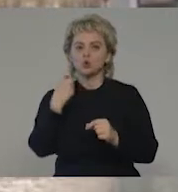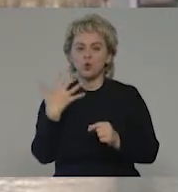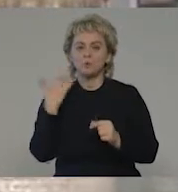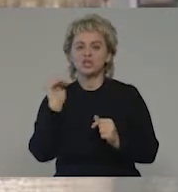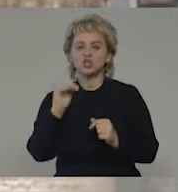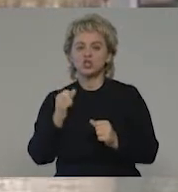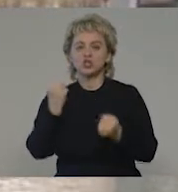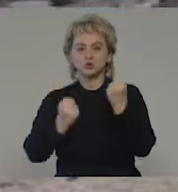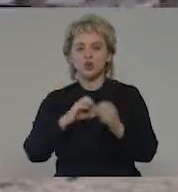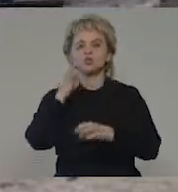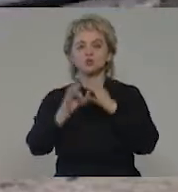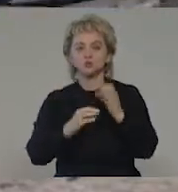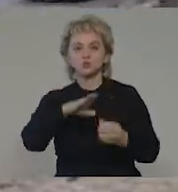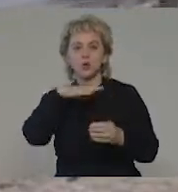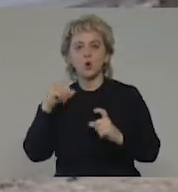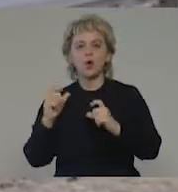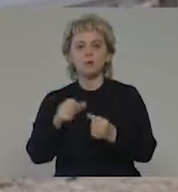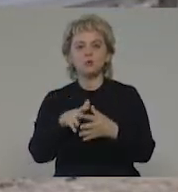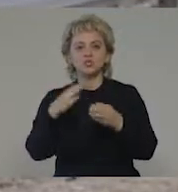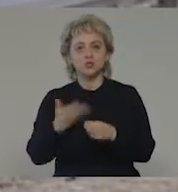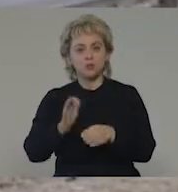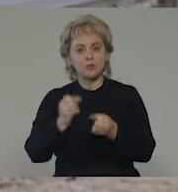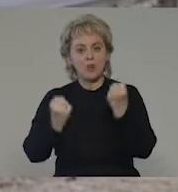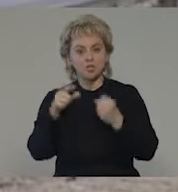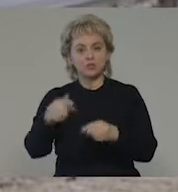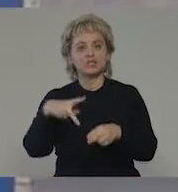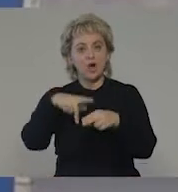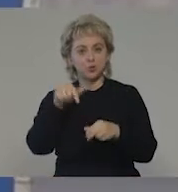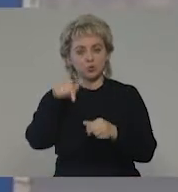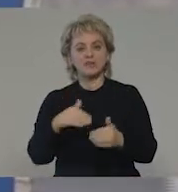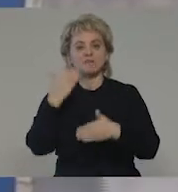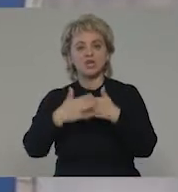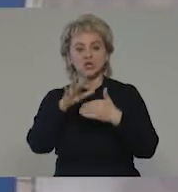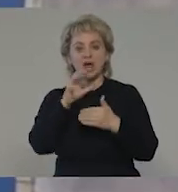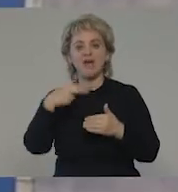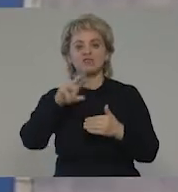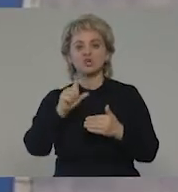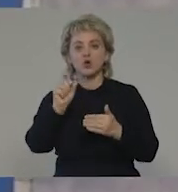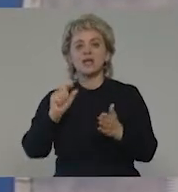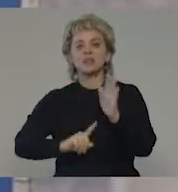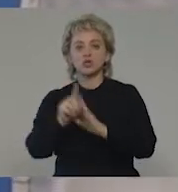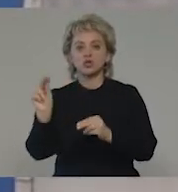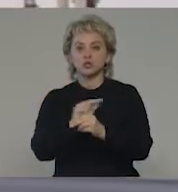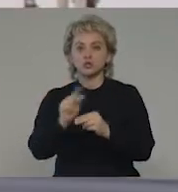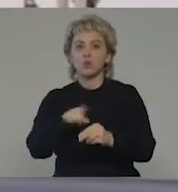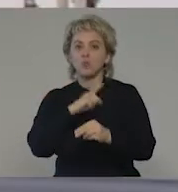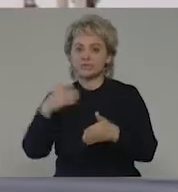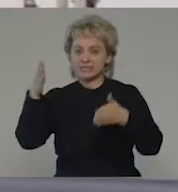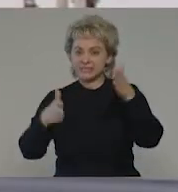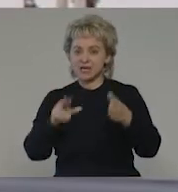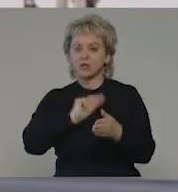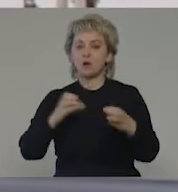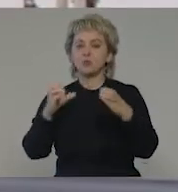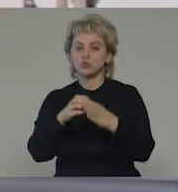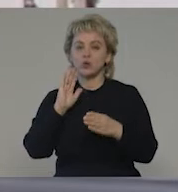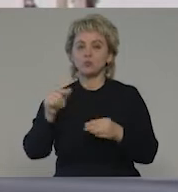тысяч автомобилей в сутки, много грузовиков и с перегрузом. Поэтому уже в ближайшее время автодор начнет ремонт изношенных сооружений, а рабочая